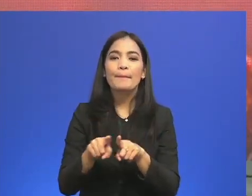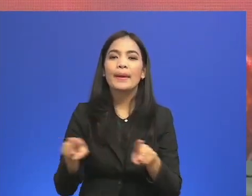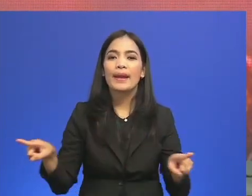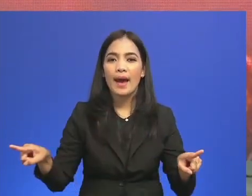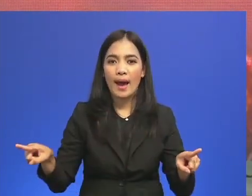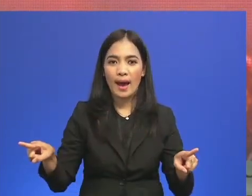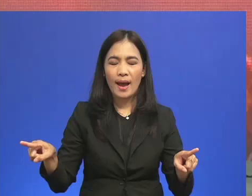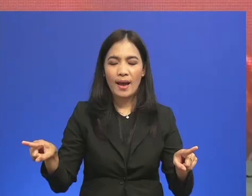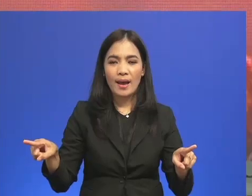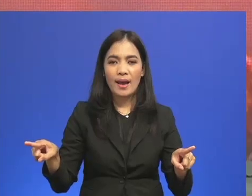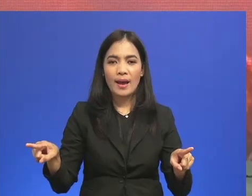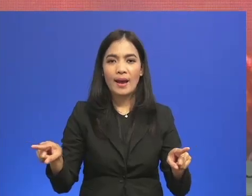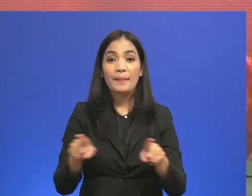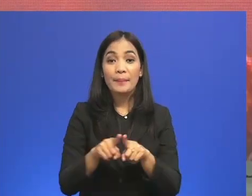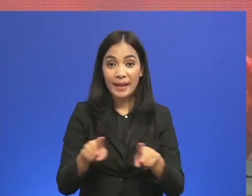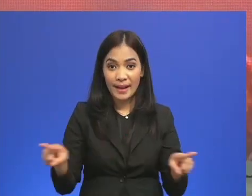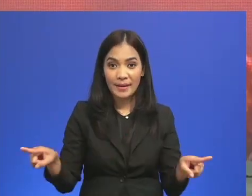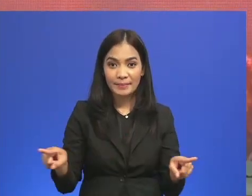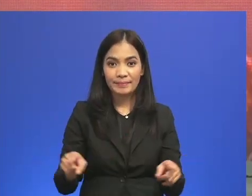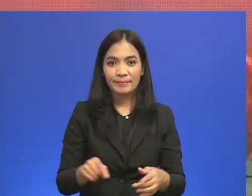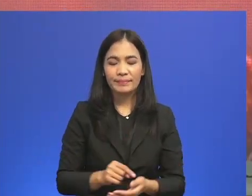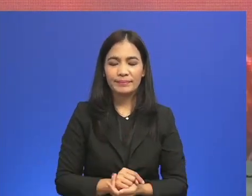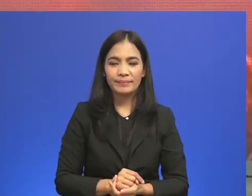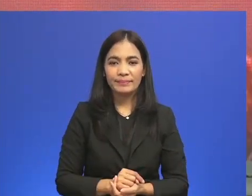Akan berbeda. Ya.